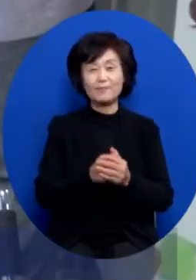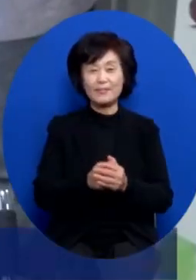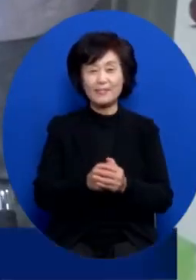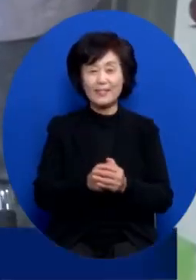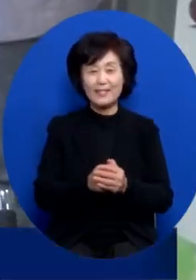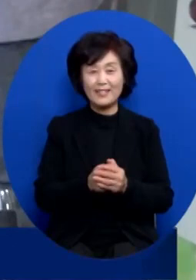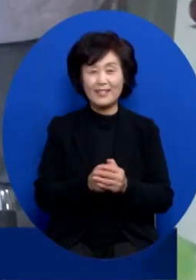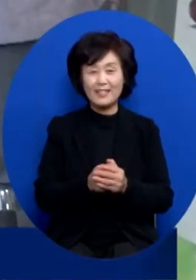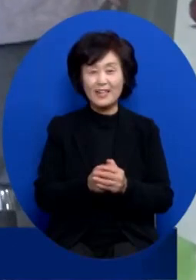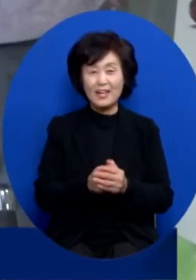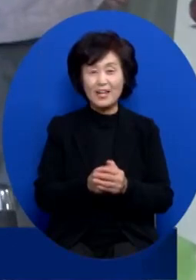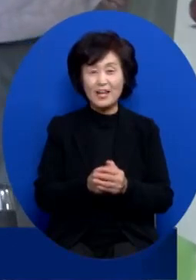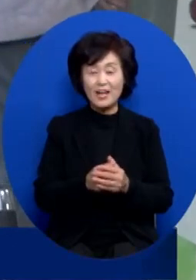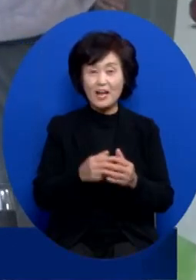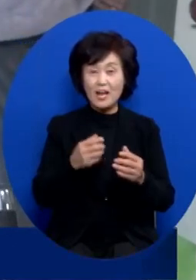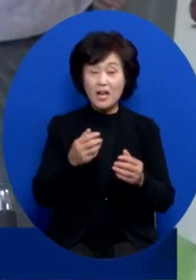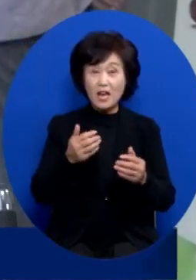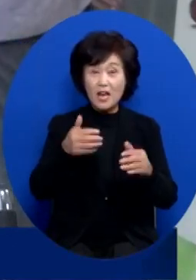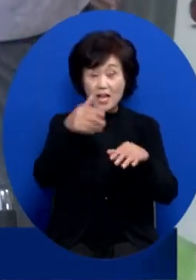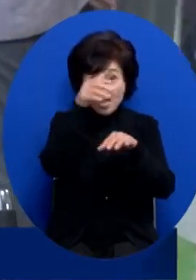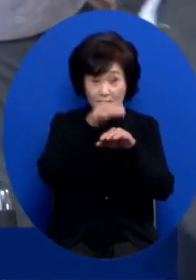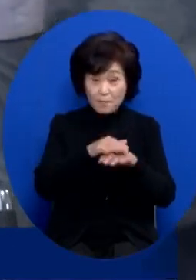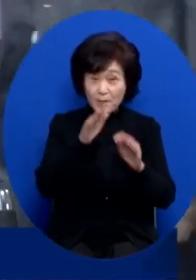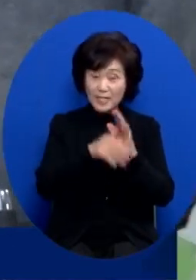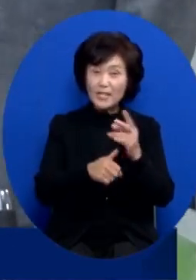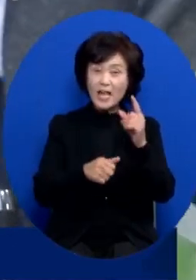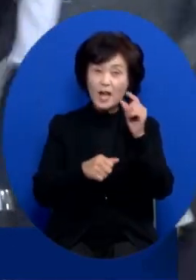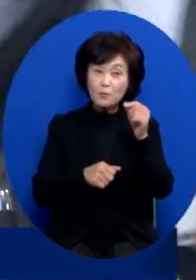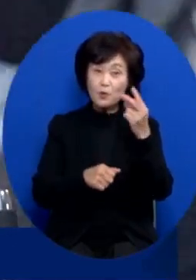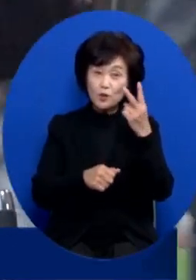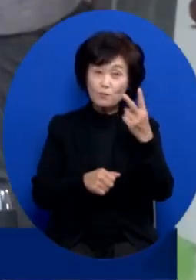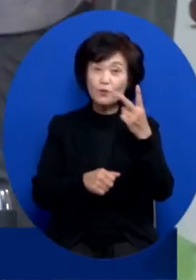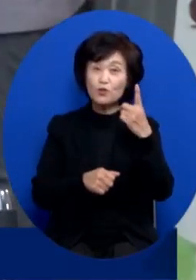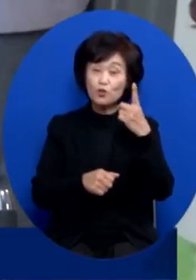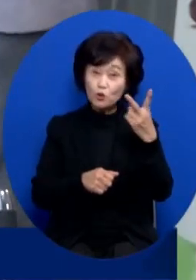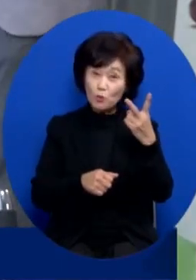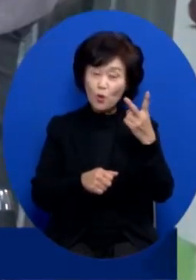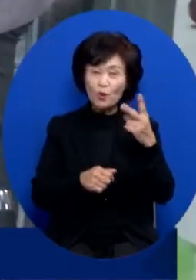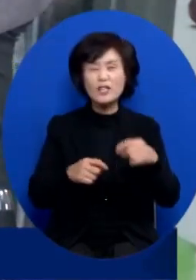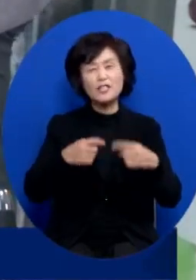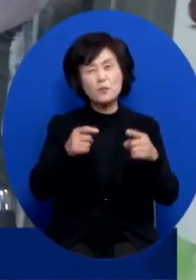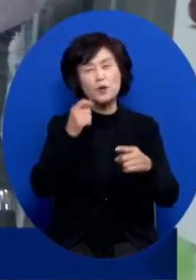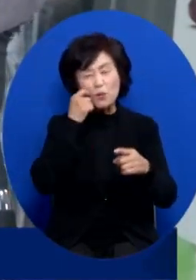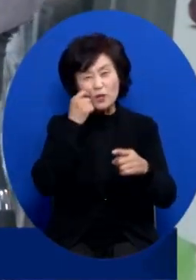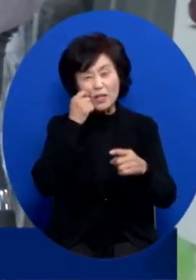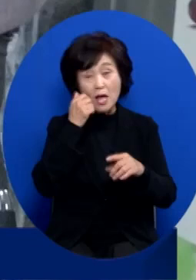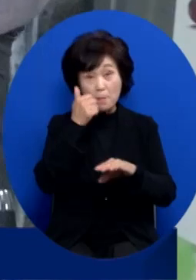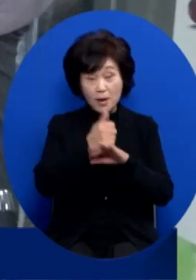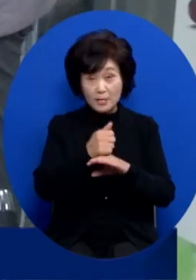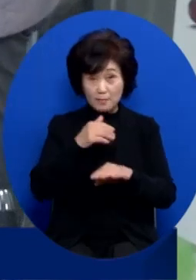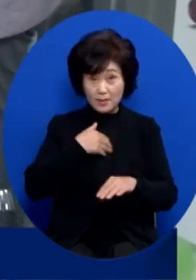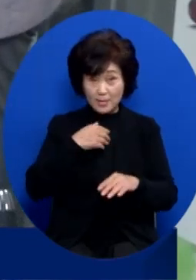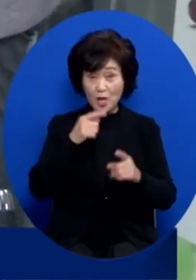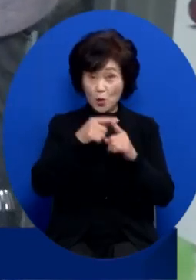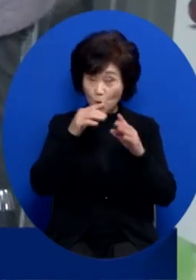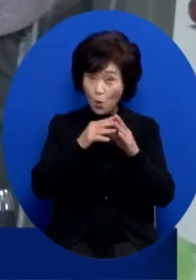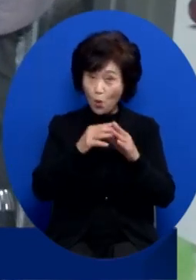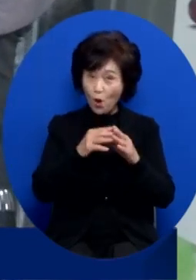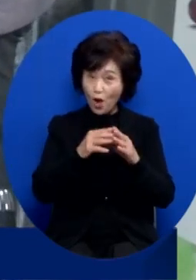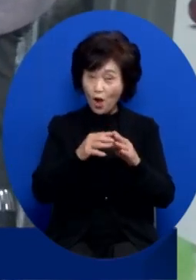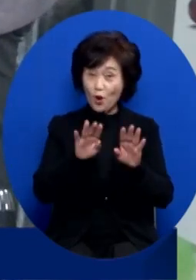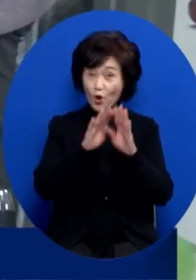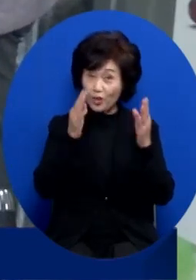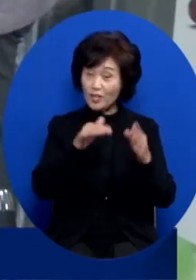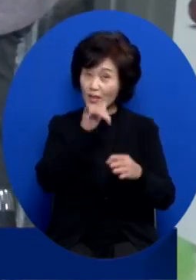번에 참여를 못해가지고 오늘 마지막에 우리 교회에서 한다고 해서 오늘 주제가 어떻게